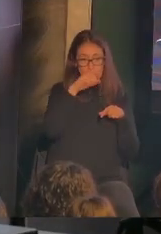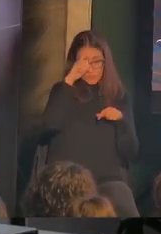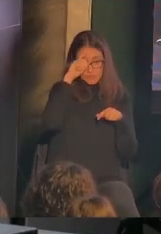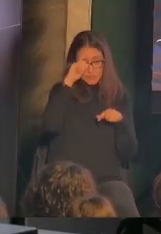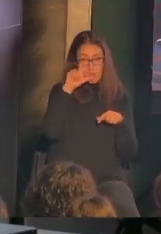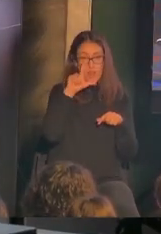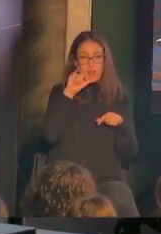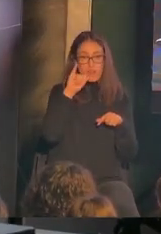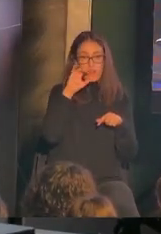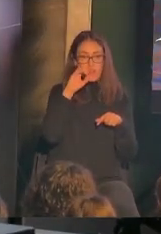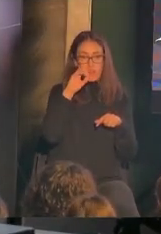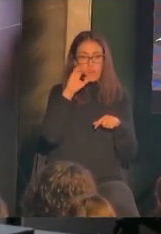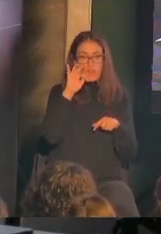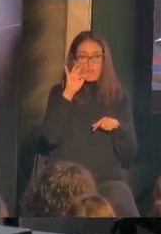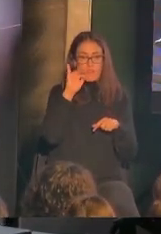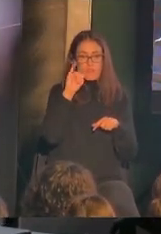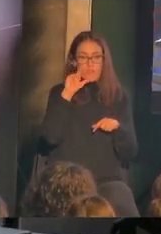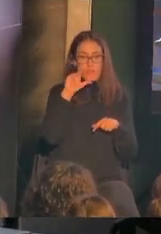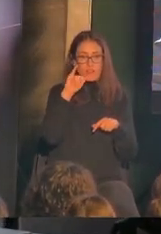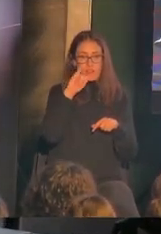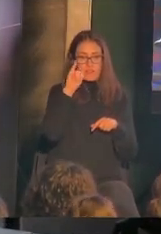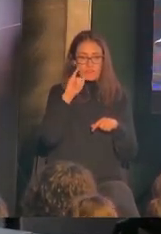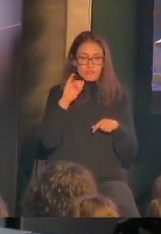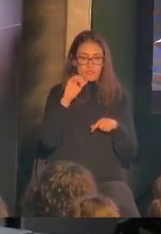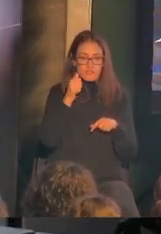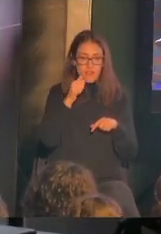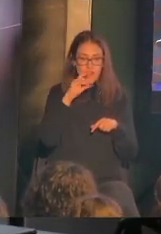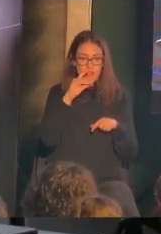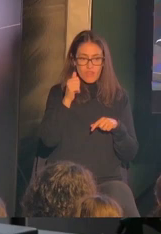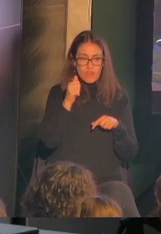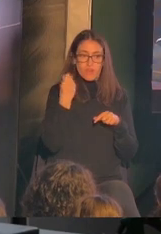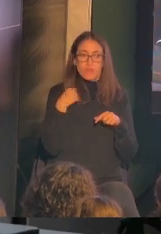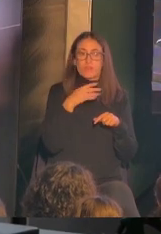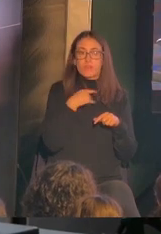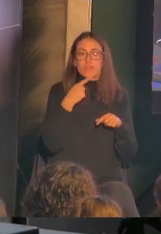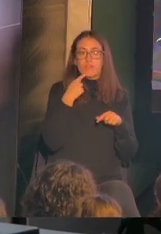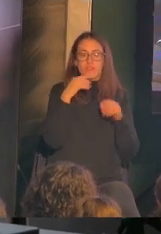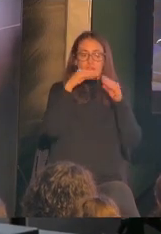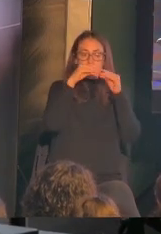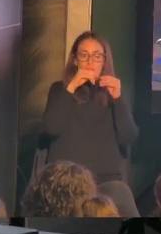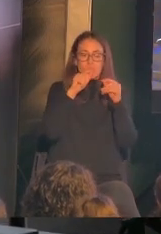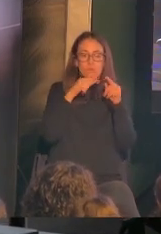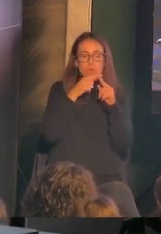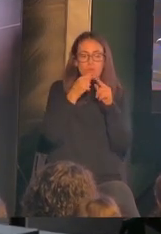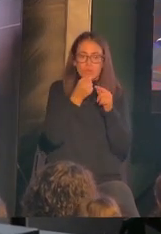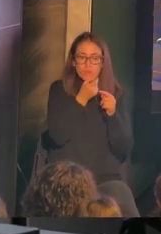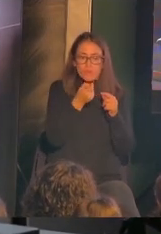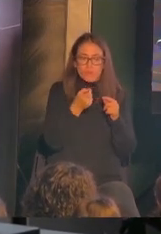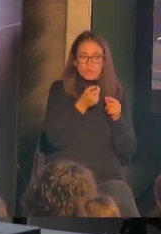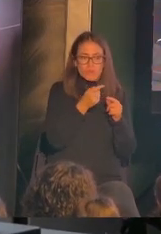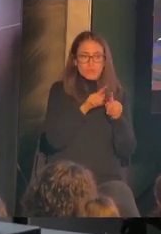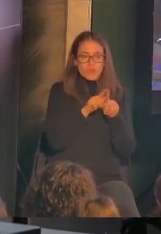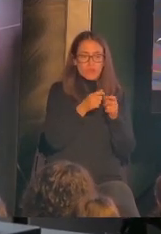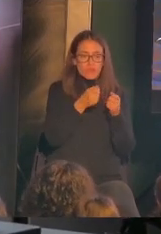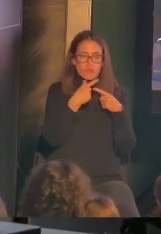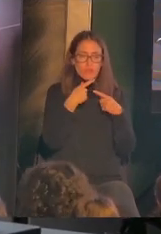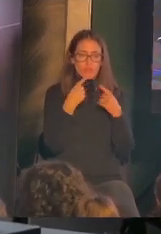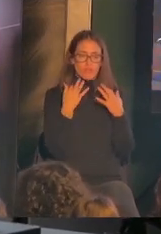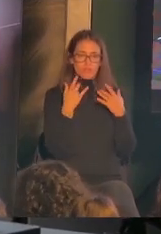Trossets. Ens aporta un altre tipus de cruixent i un sabor molt